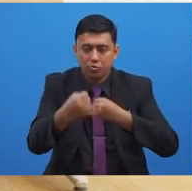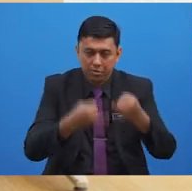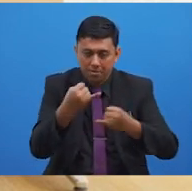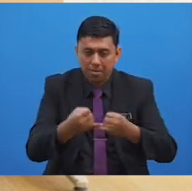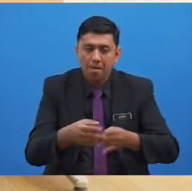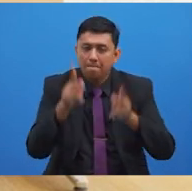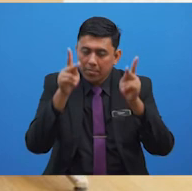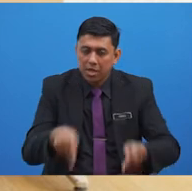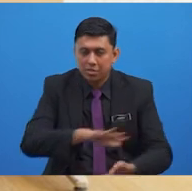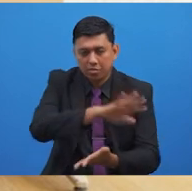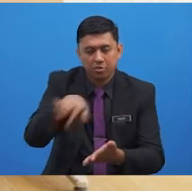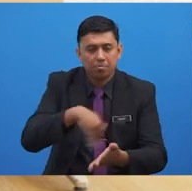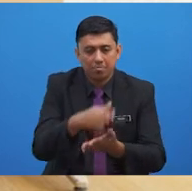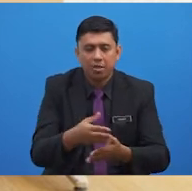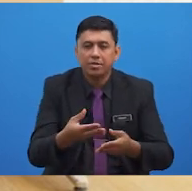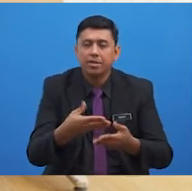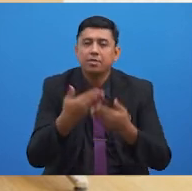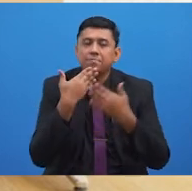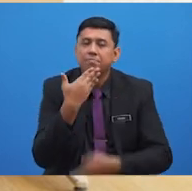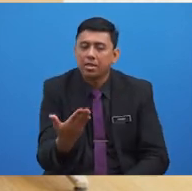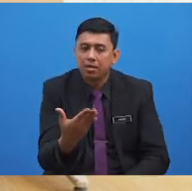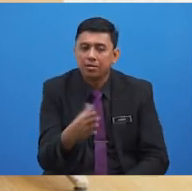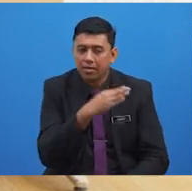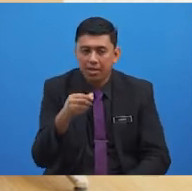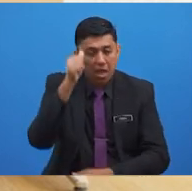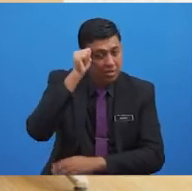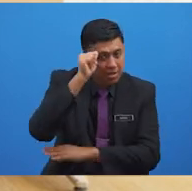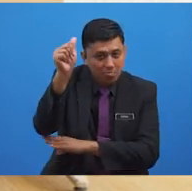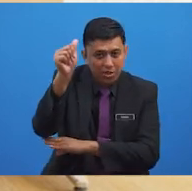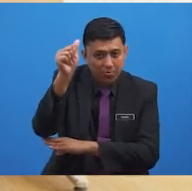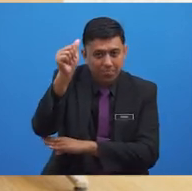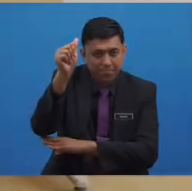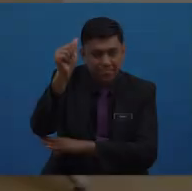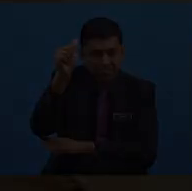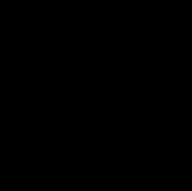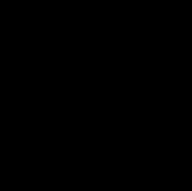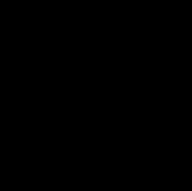jaya para pelajar sekalian. Terima kasih dan Assalamualaikum.